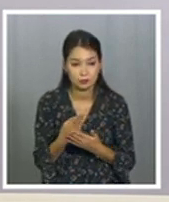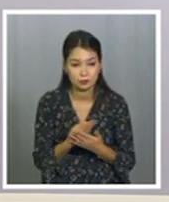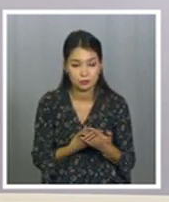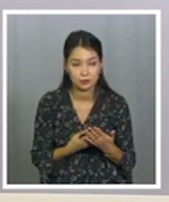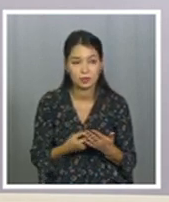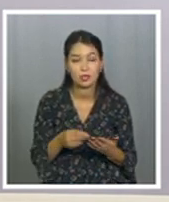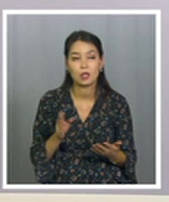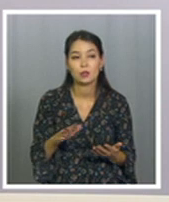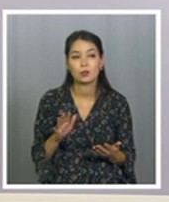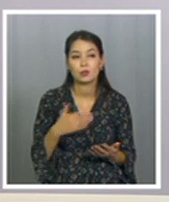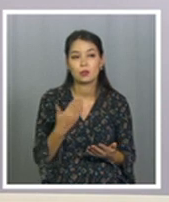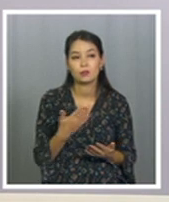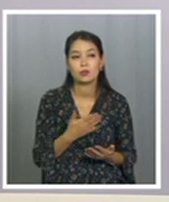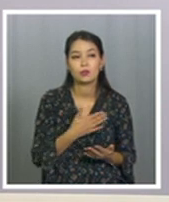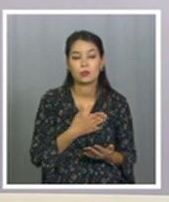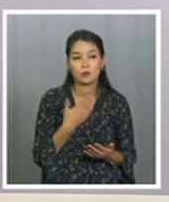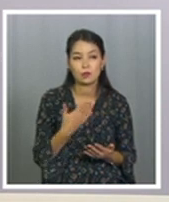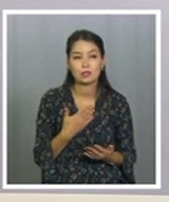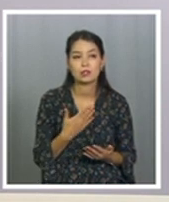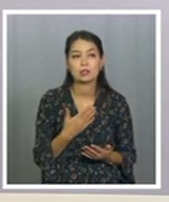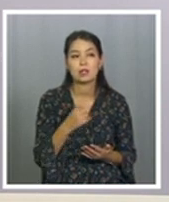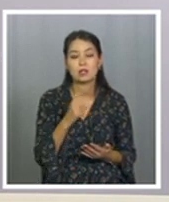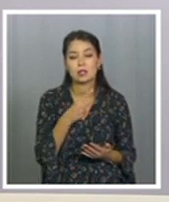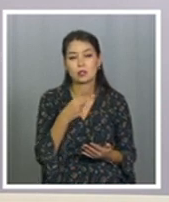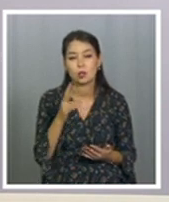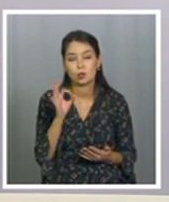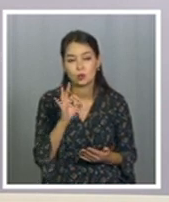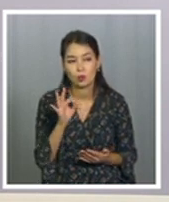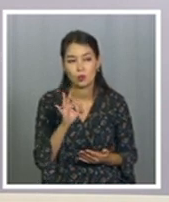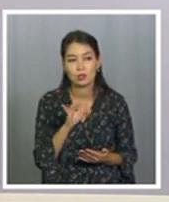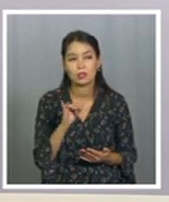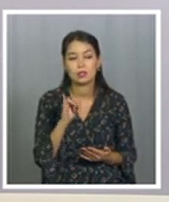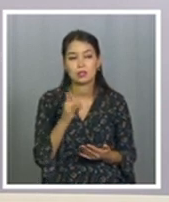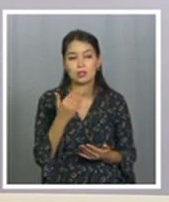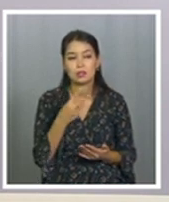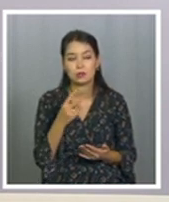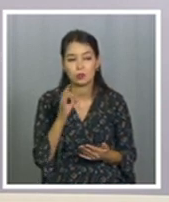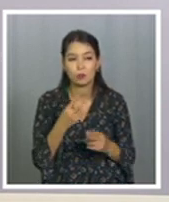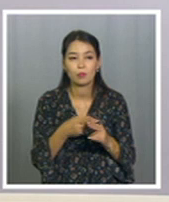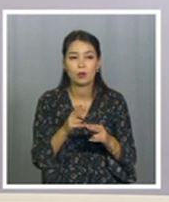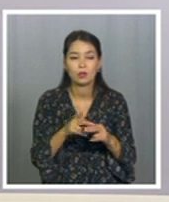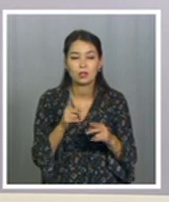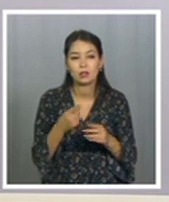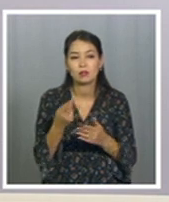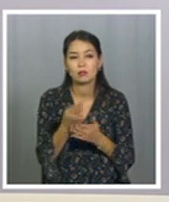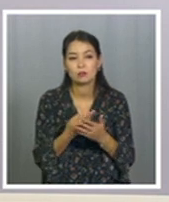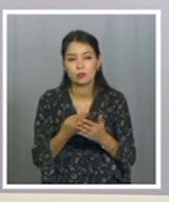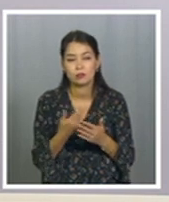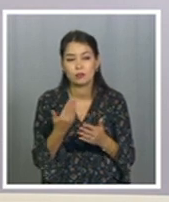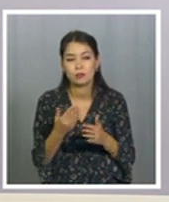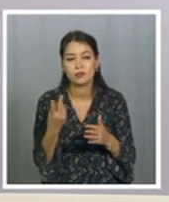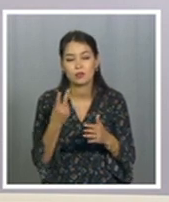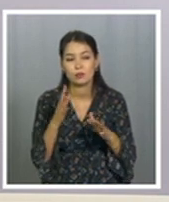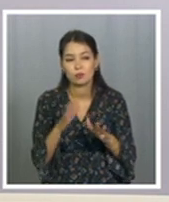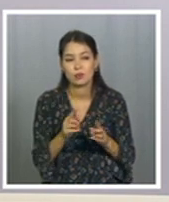Және біздерде x тең 0 деп 1 шеті көрсетілген. Ал график салу арқылы біздер екінші шетін таптық десек